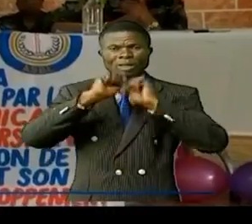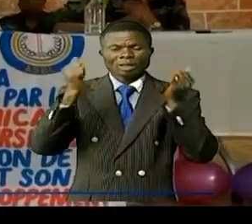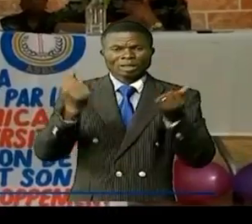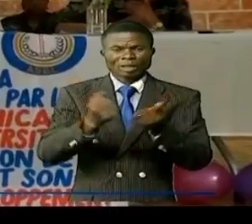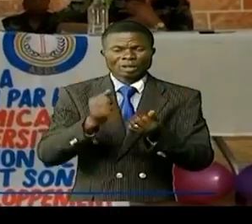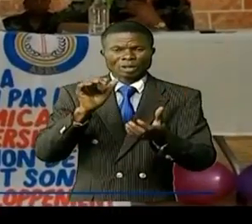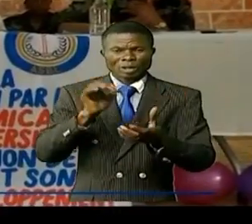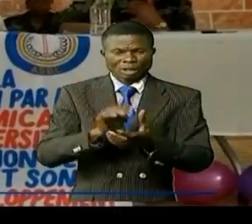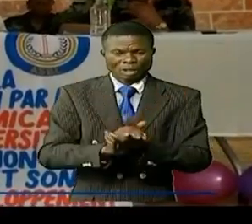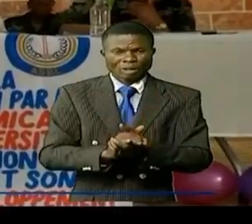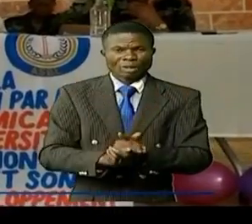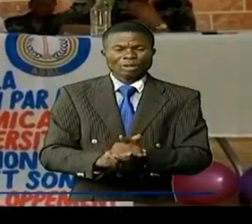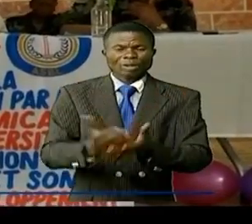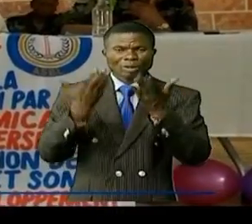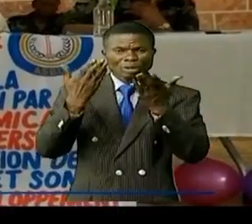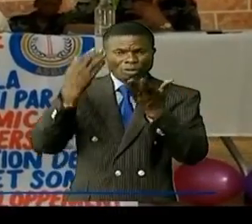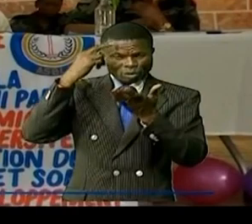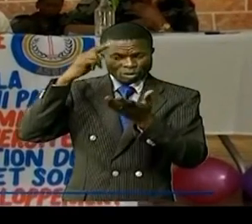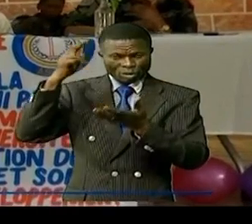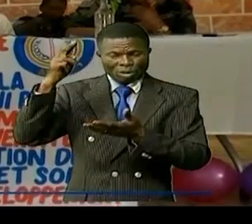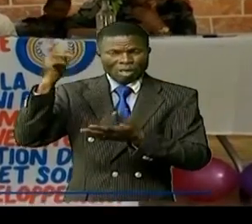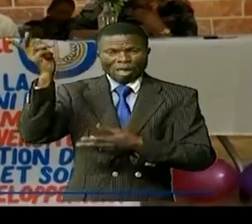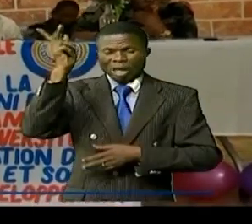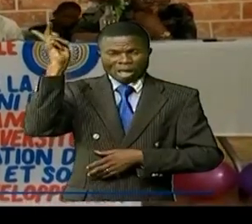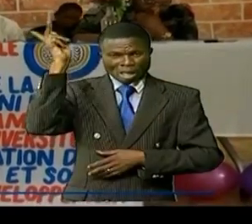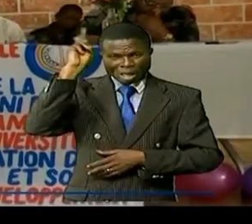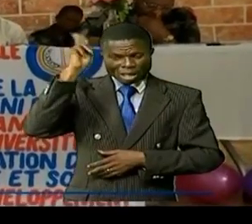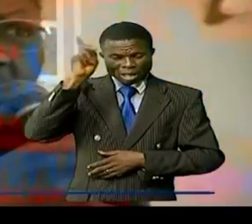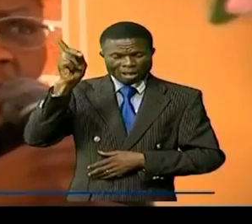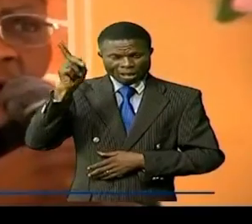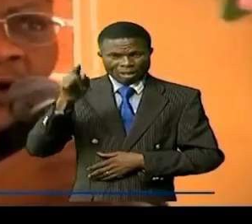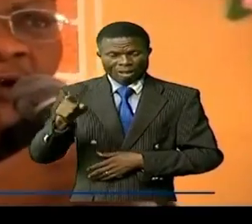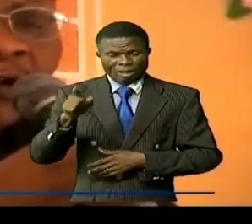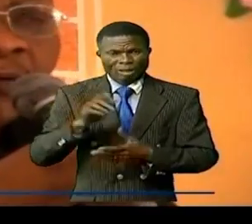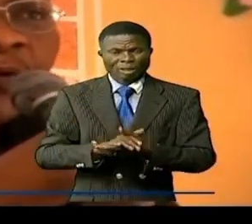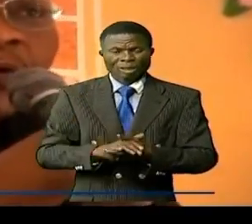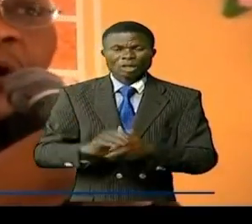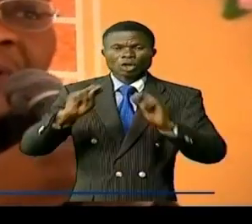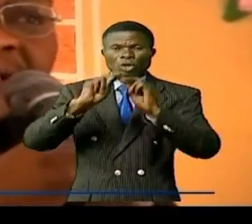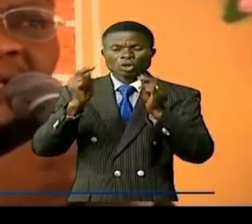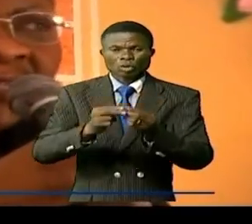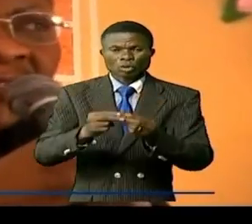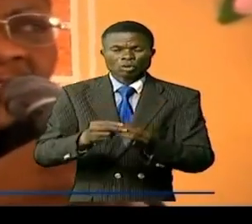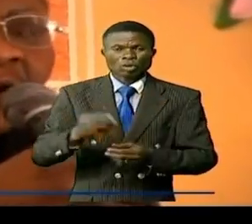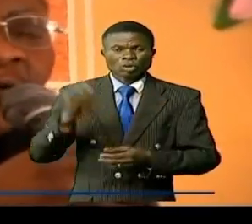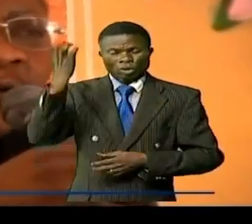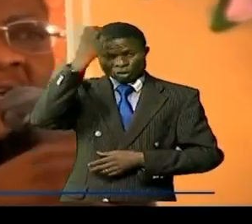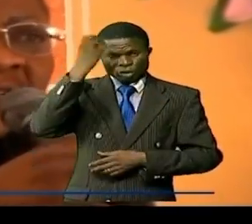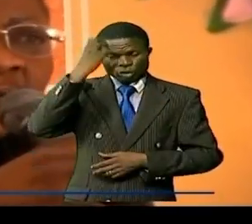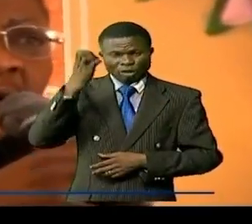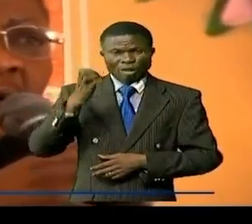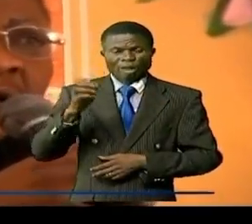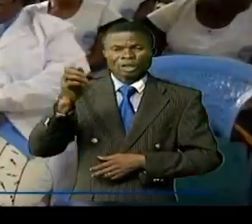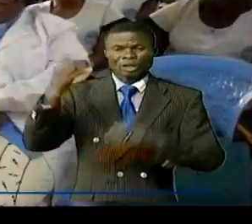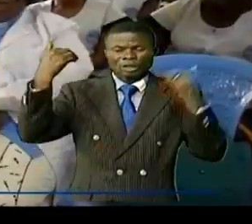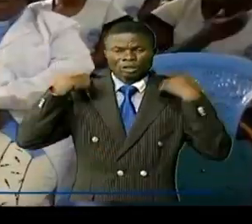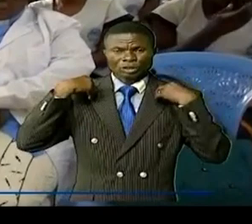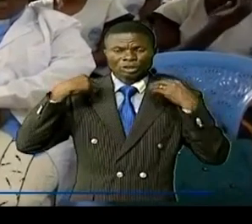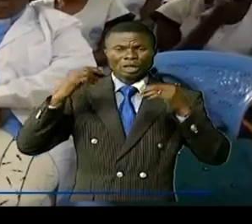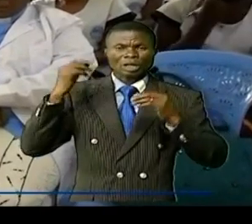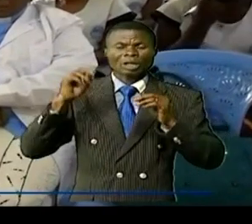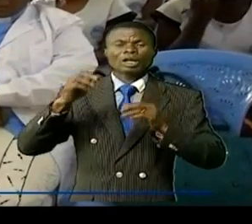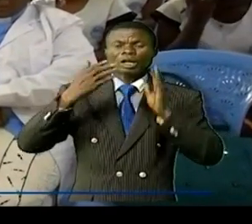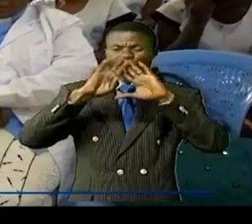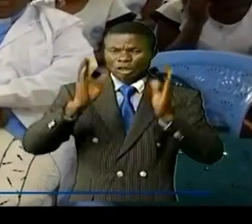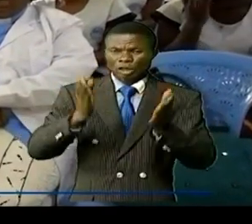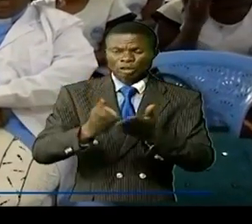ayant étudié à l'université de Kisangani, AMEKIS en sigle, une structure que le général-major Monique Ngomo, commandant du corps de santé médicale